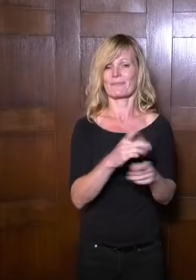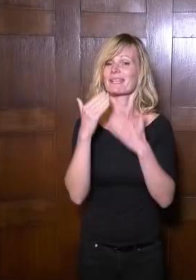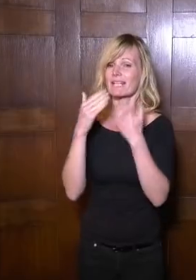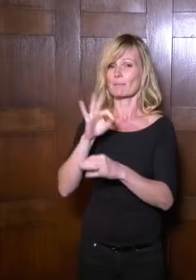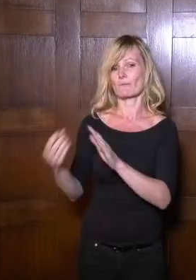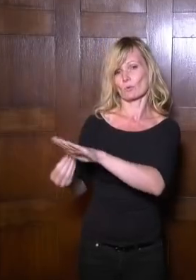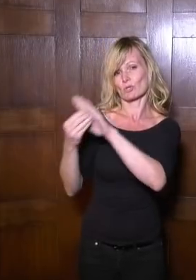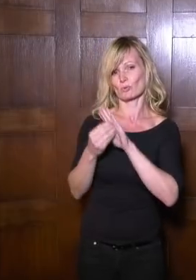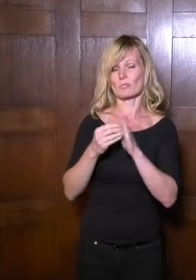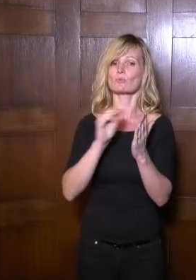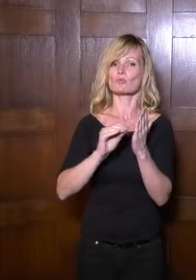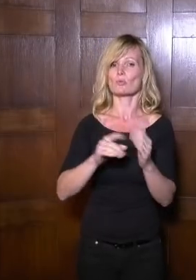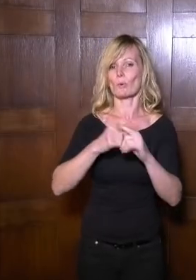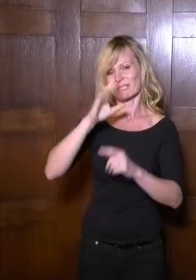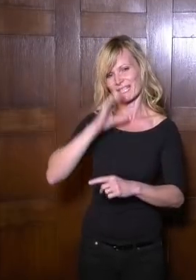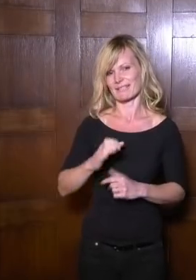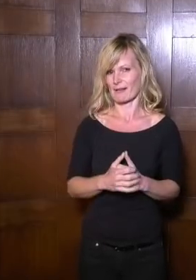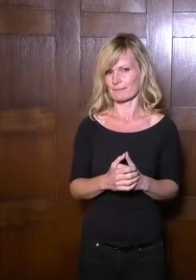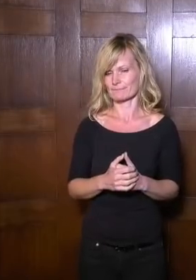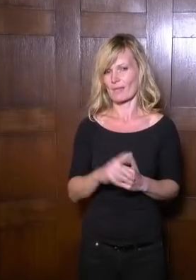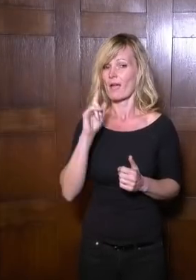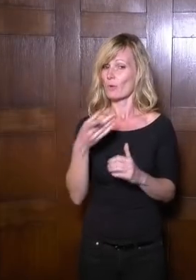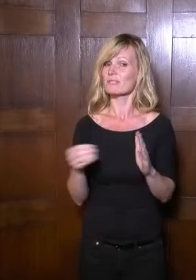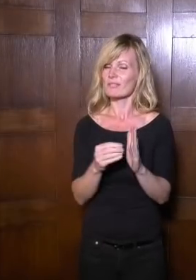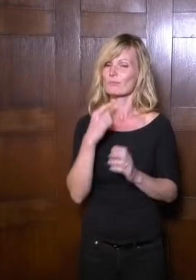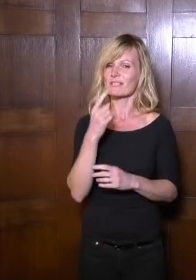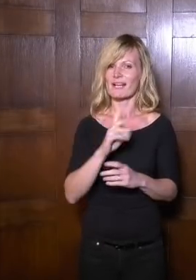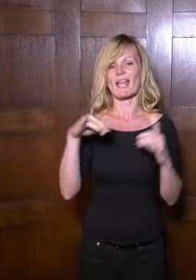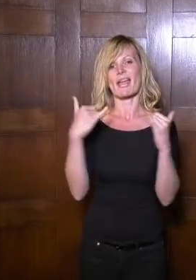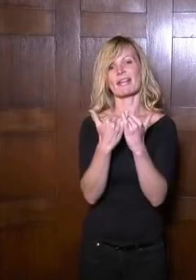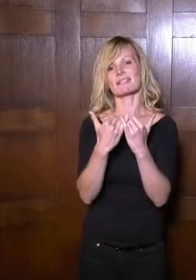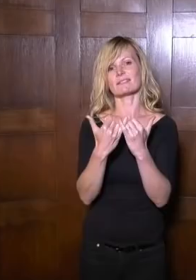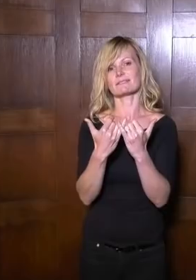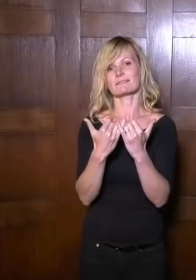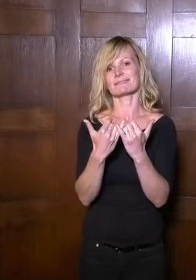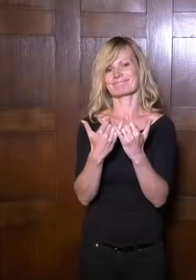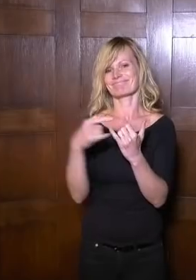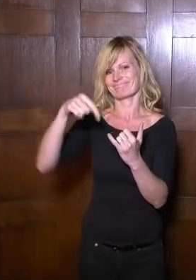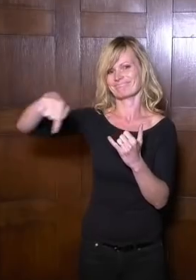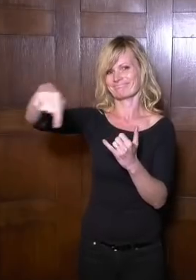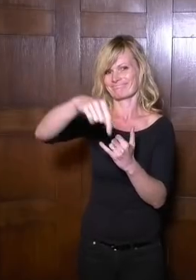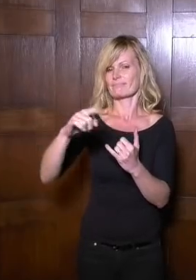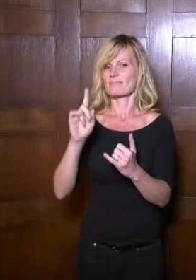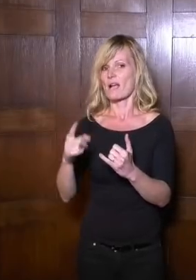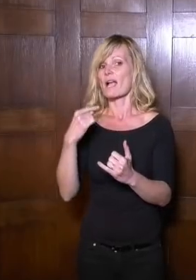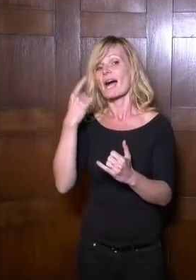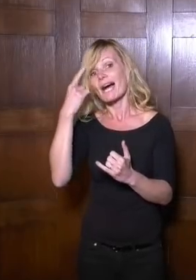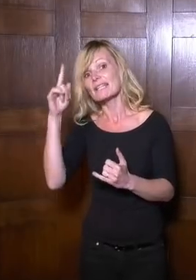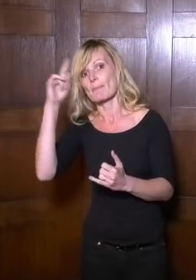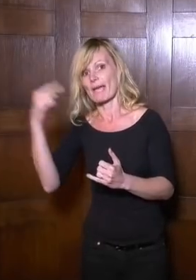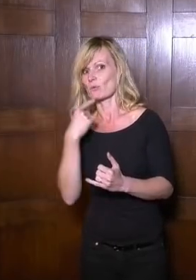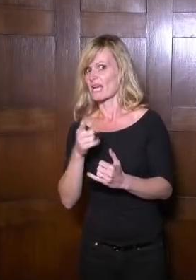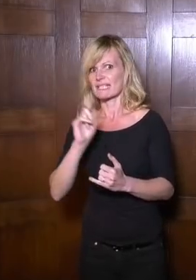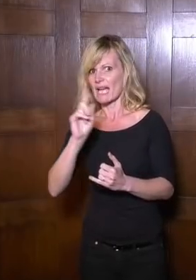angeht. Sage aber auch, es gibt auch in der Elternschaft eine genau andere Meinung, die das noch nicht für richtig halten.